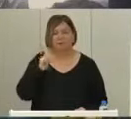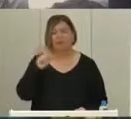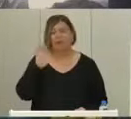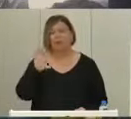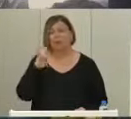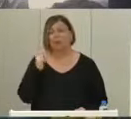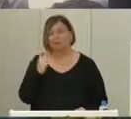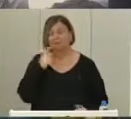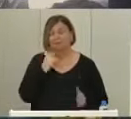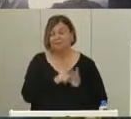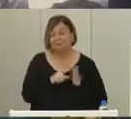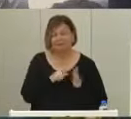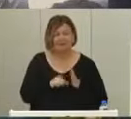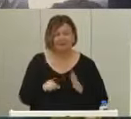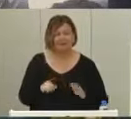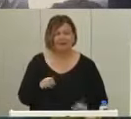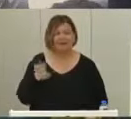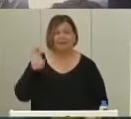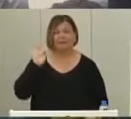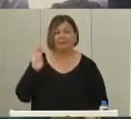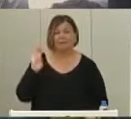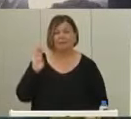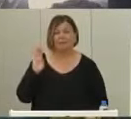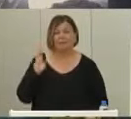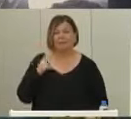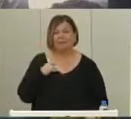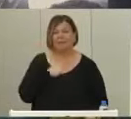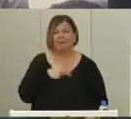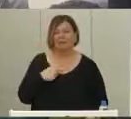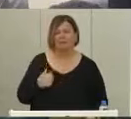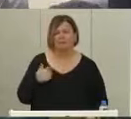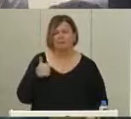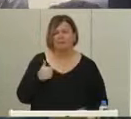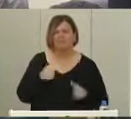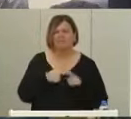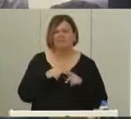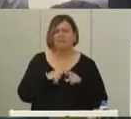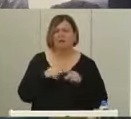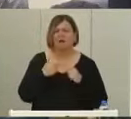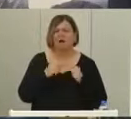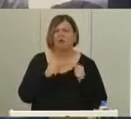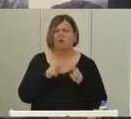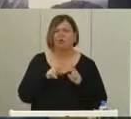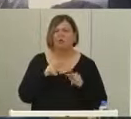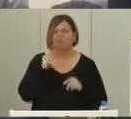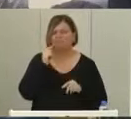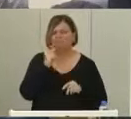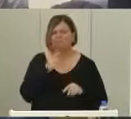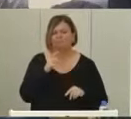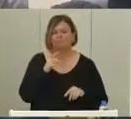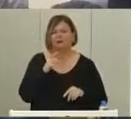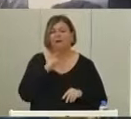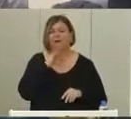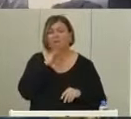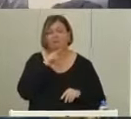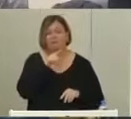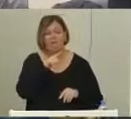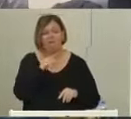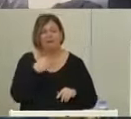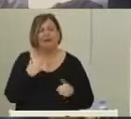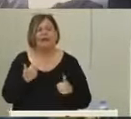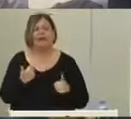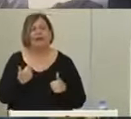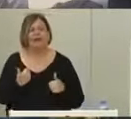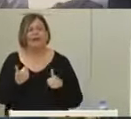1959 yılında Demokrat Partili belediye başkanımız Faruk Tunca büyük bir aşkla Avrupa güzelimizle